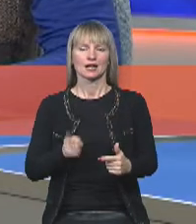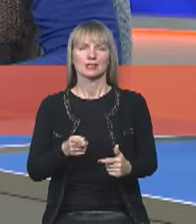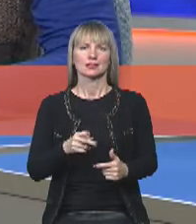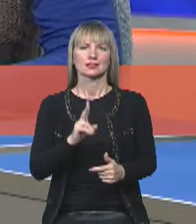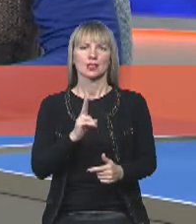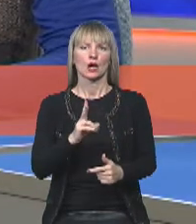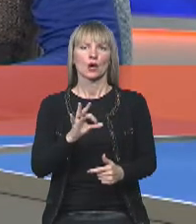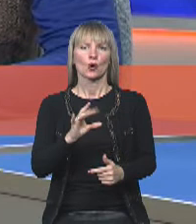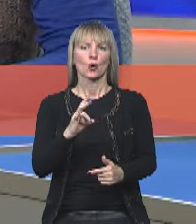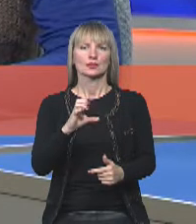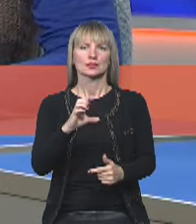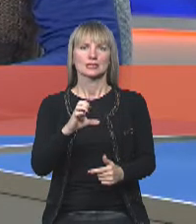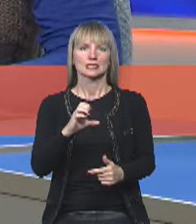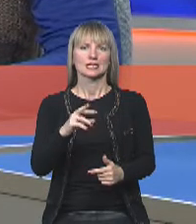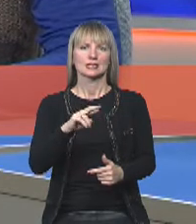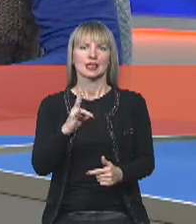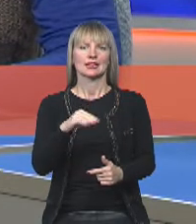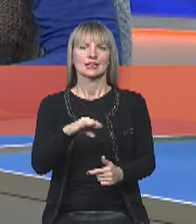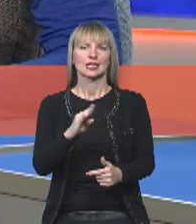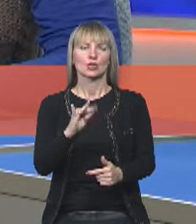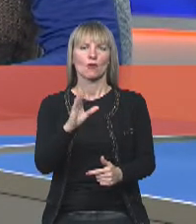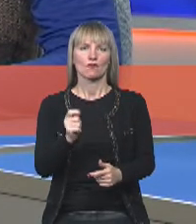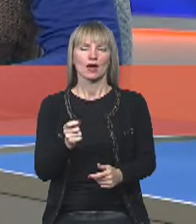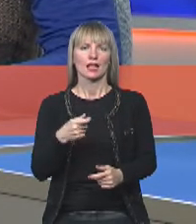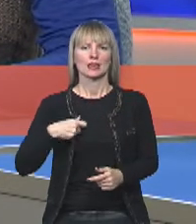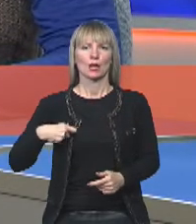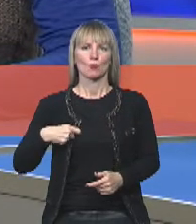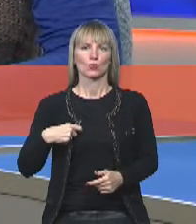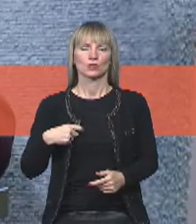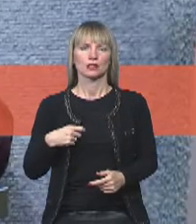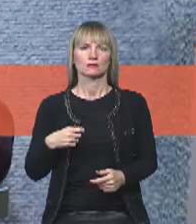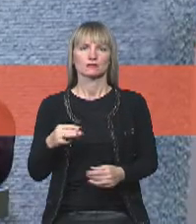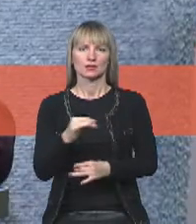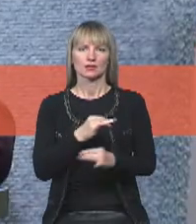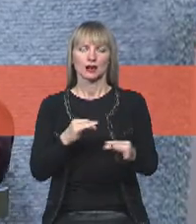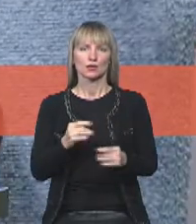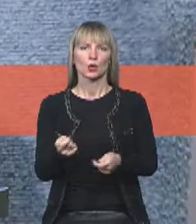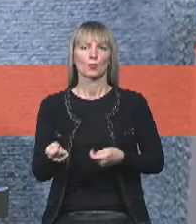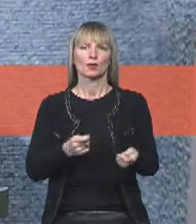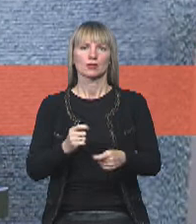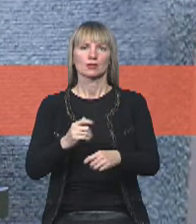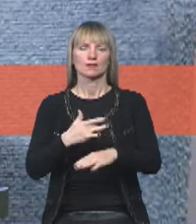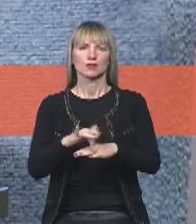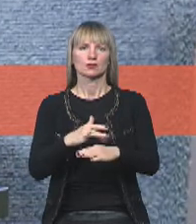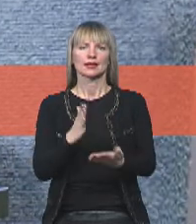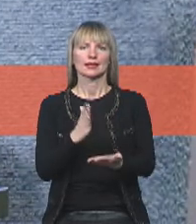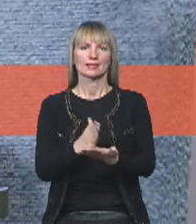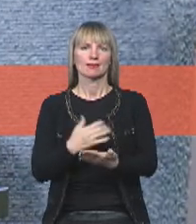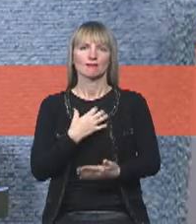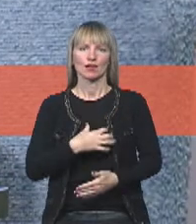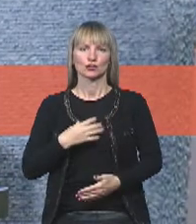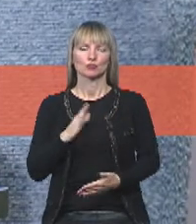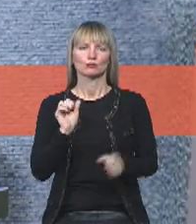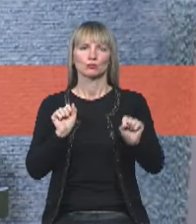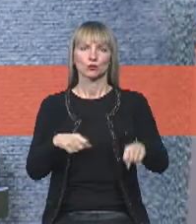Константинова, депутатка міської ради. Вітаю, Катерину. І, власне, тема сміття, точніше, управління відходами, є провідною. І тут